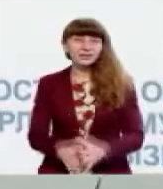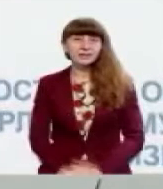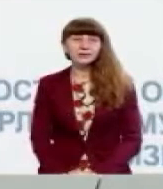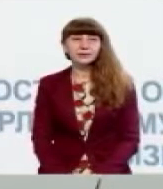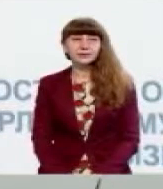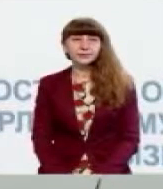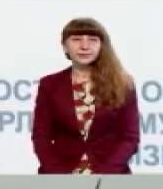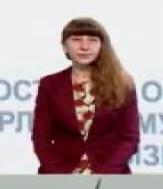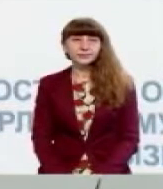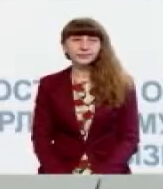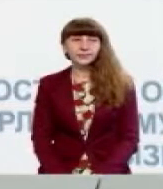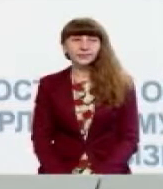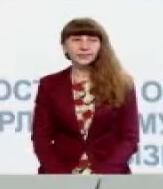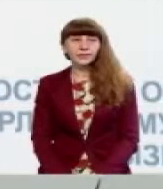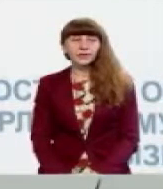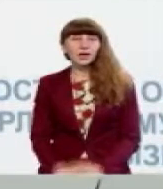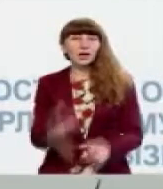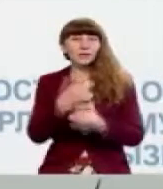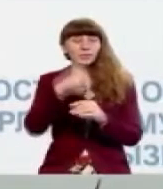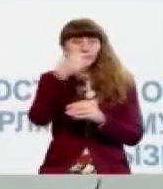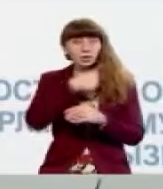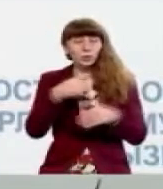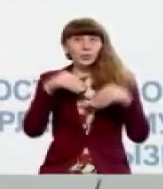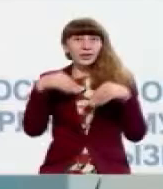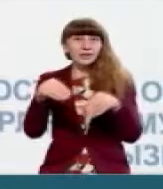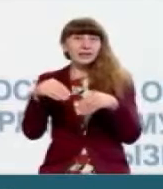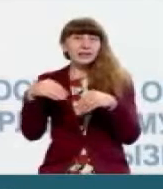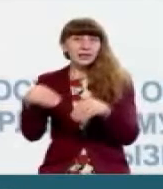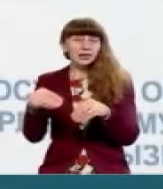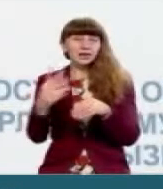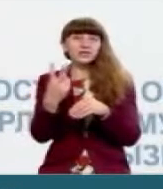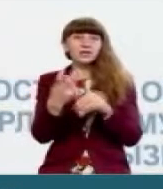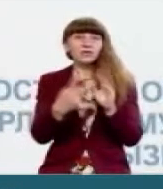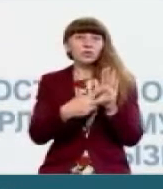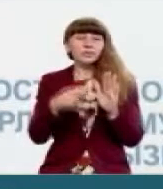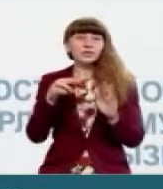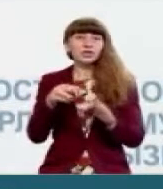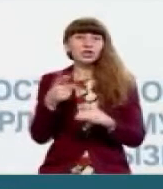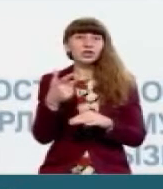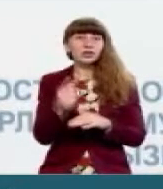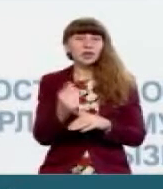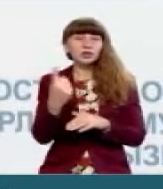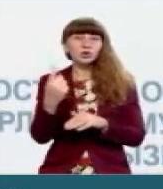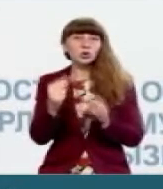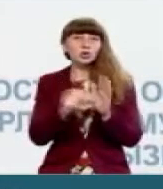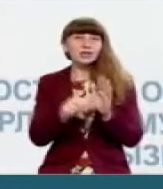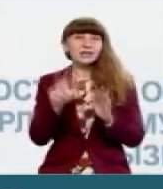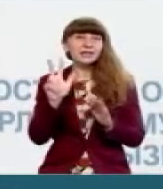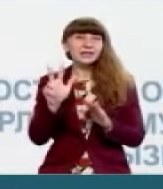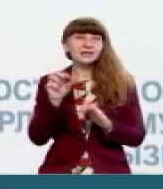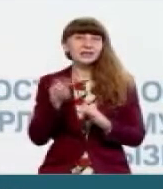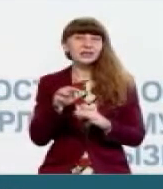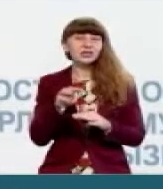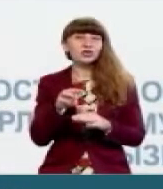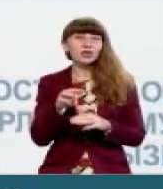гектар. Ағымдағы жылы 209 000 гектарға жуық егісті егілді. Оның 163 000 гектары дәнді дақылдарға, 40 500 гектары